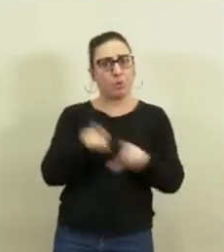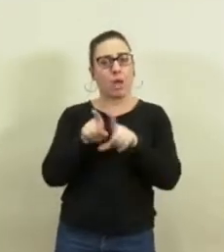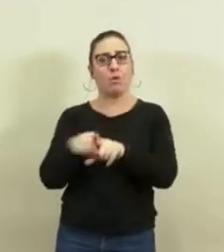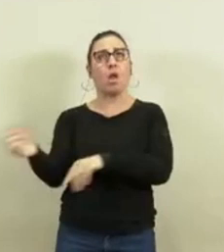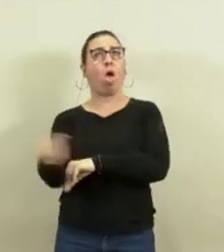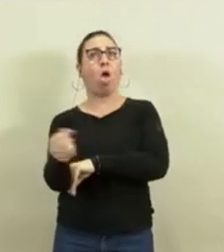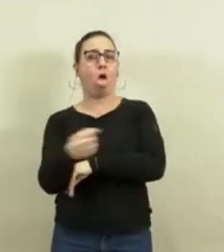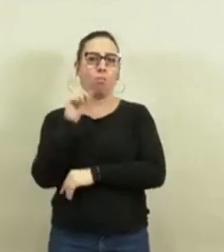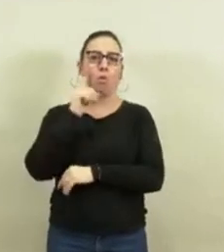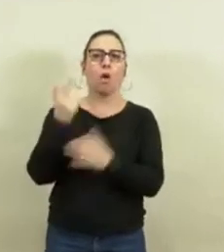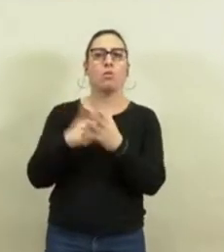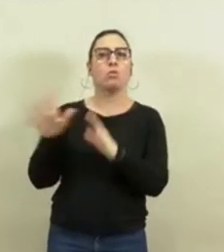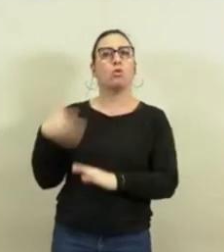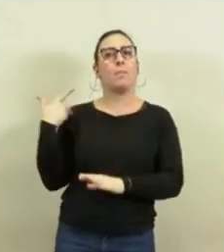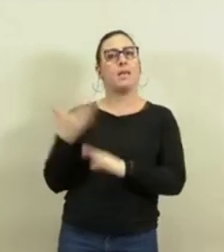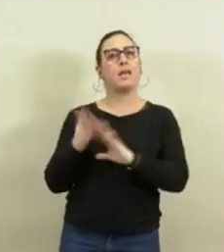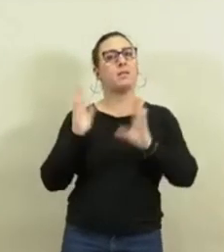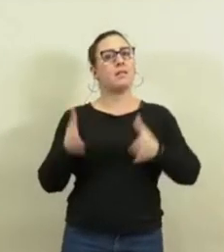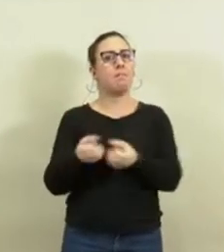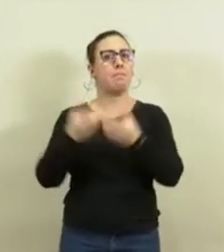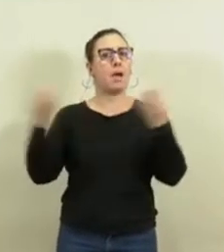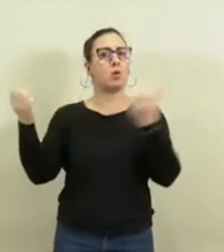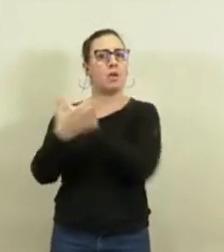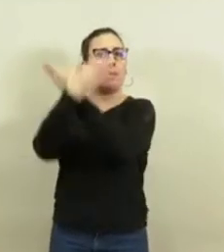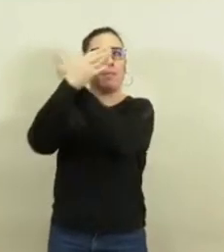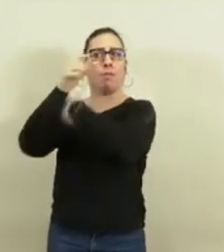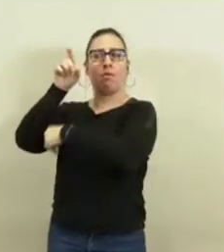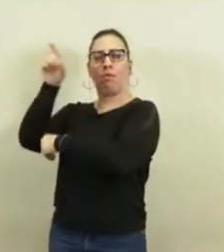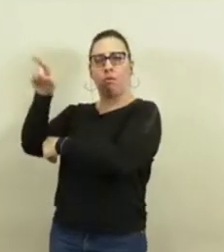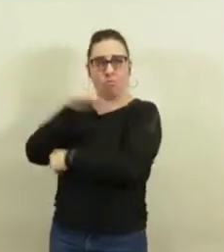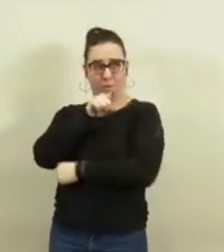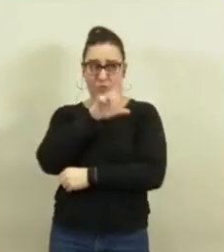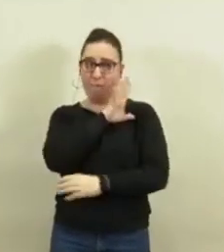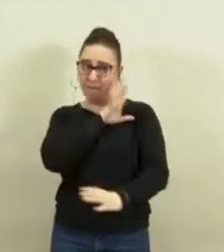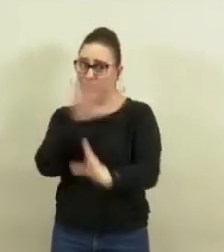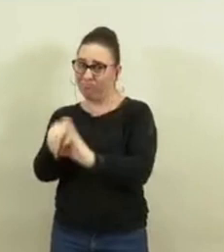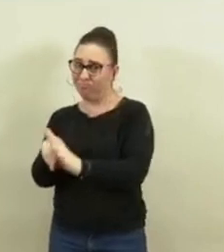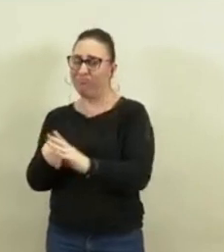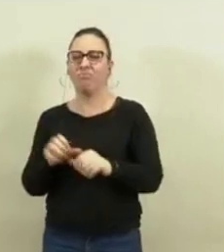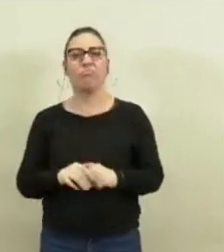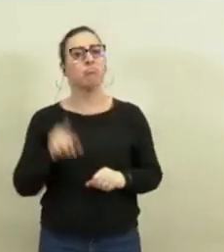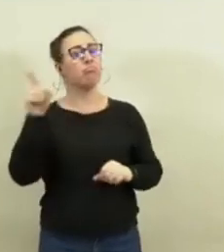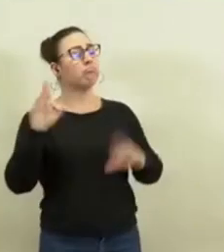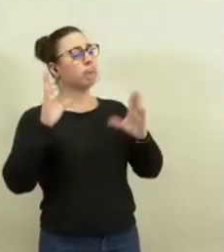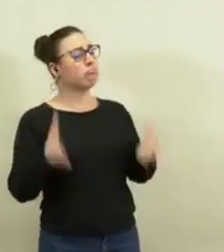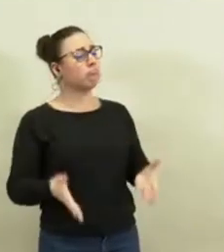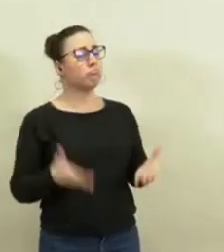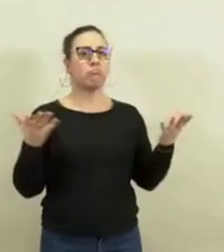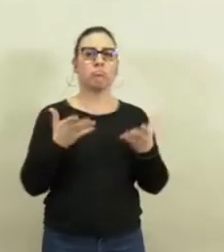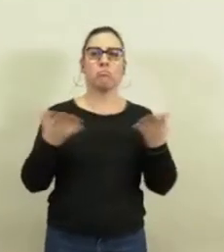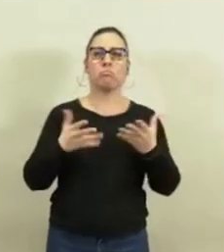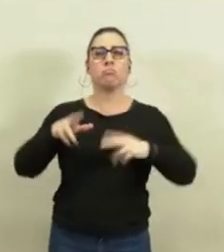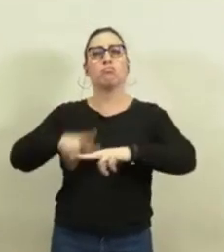En 2015, le choix de la majorité métropolitaine à laquelle vous apparteniez s'est porté sur un niveau